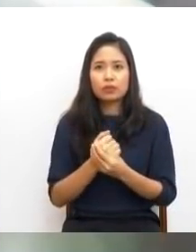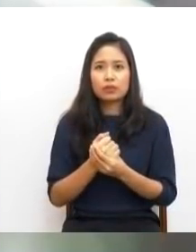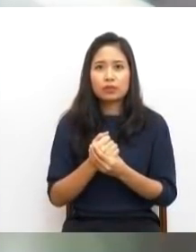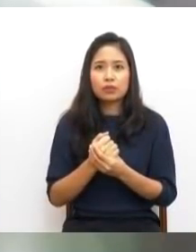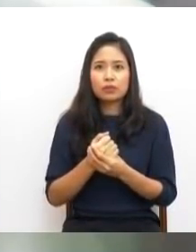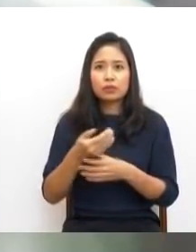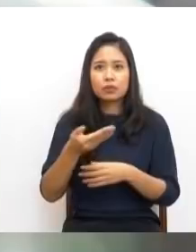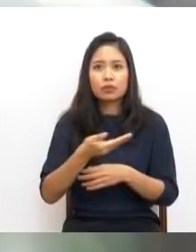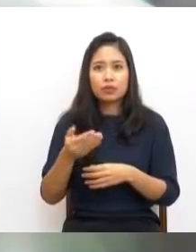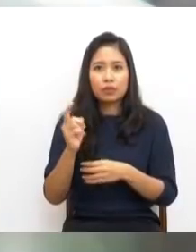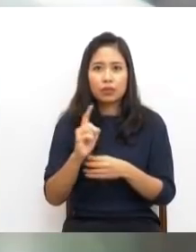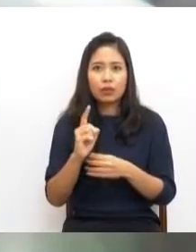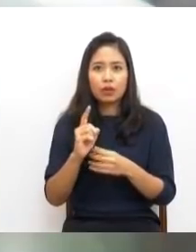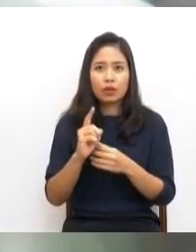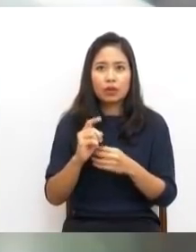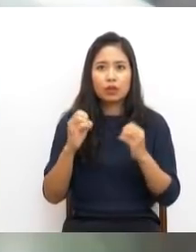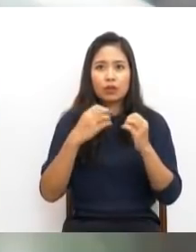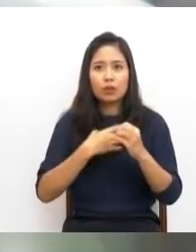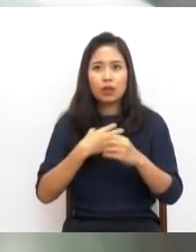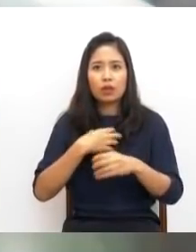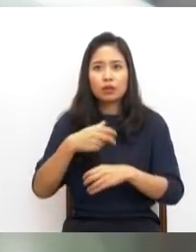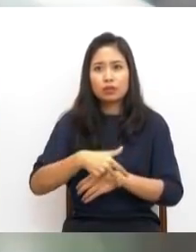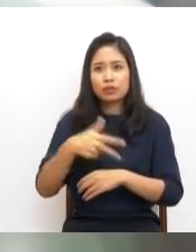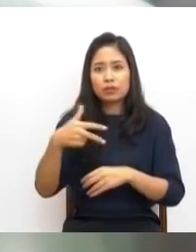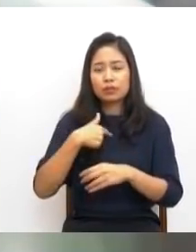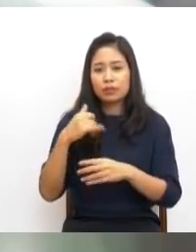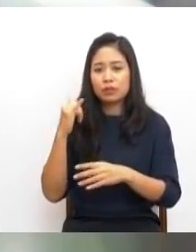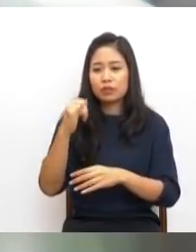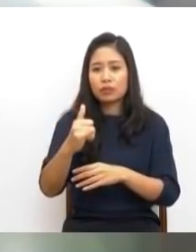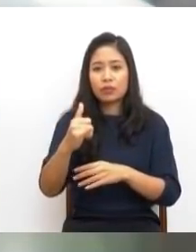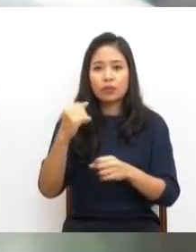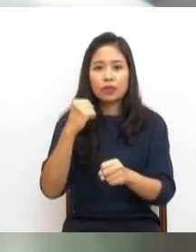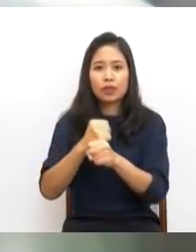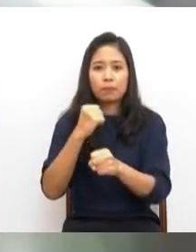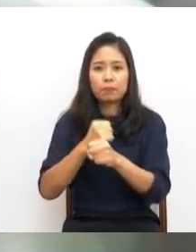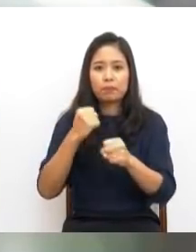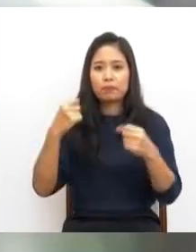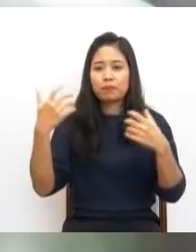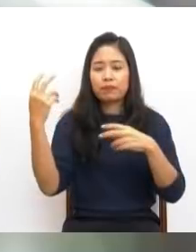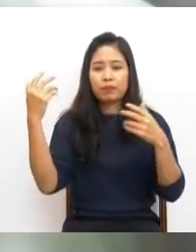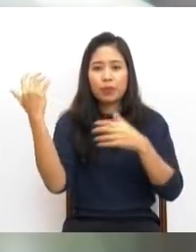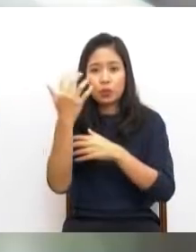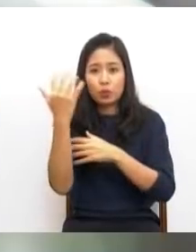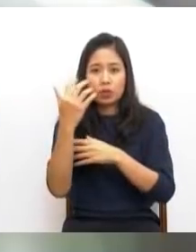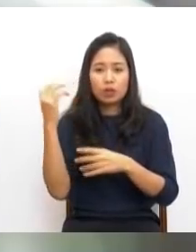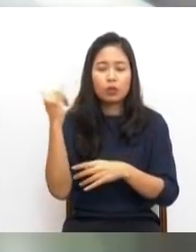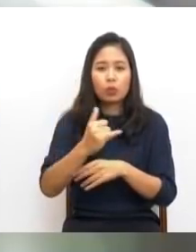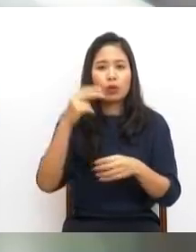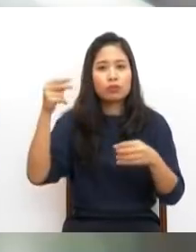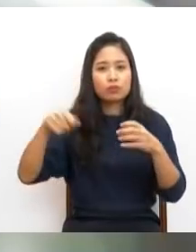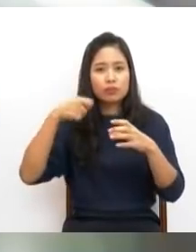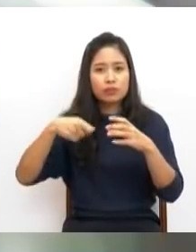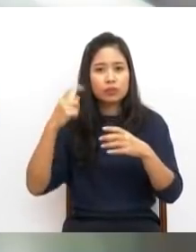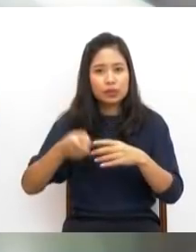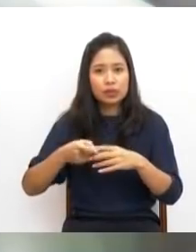จากคุณครูได้รับรางวัลแล้วเนี่ยทางสถานีเนี่ยก็จะมีการไปถ่ายทำรายการนะคะตามไปถ่ายทำรายการทางรายการเนี่ยตามไปถ่ายทำรายการแล้ววิธีการที่ครูเอา